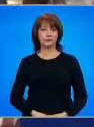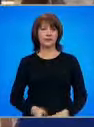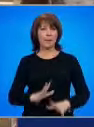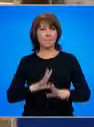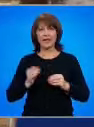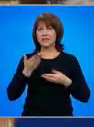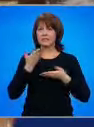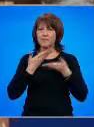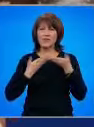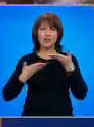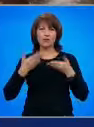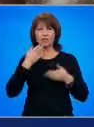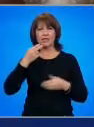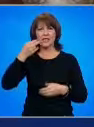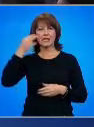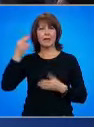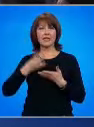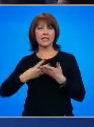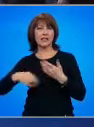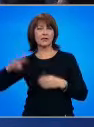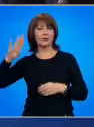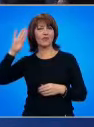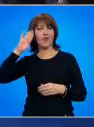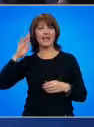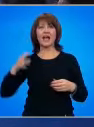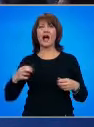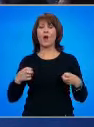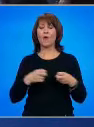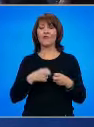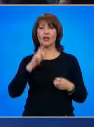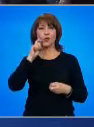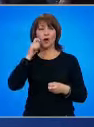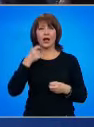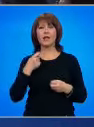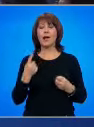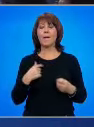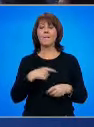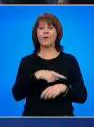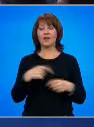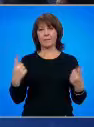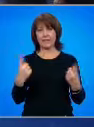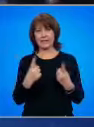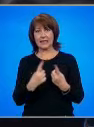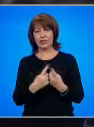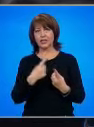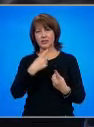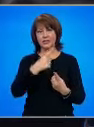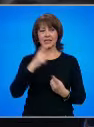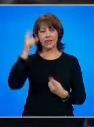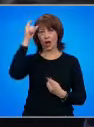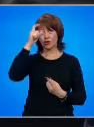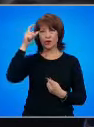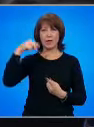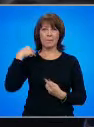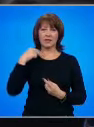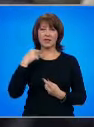Без дискусии по темата за изход от военния конфликт в Украина по време на срещата Путин-Ердоган в Казахстан. Руският президент е предложил